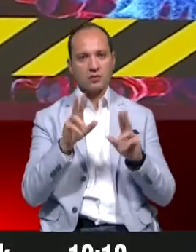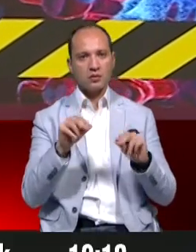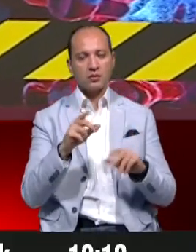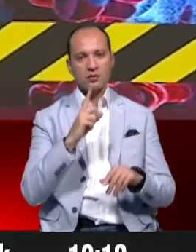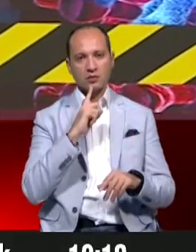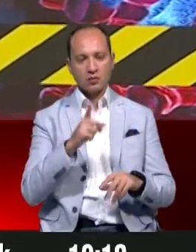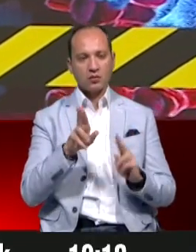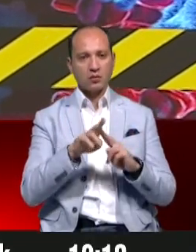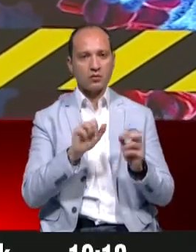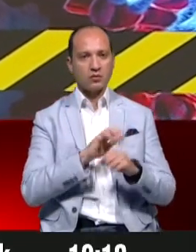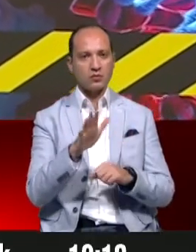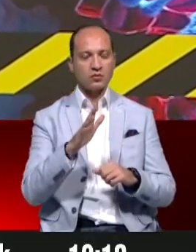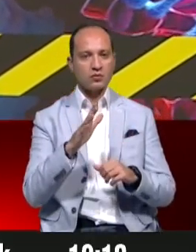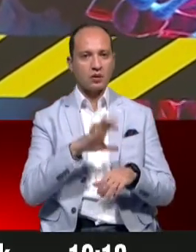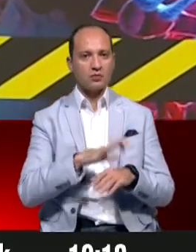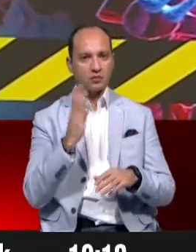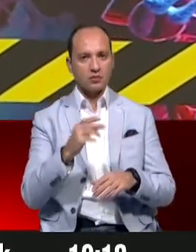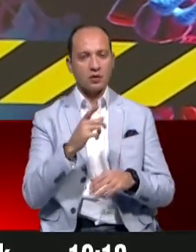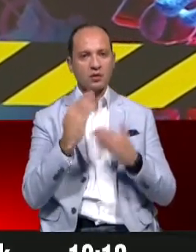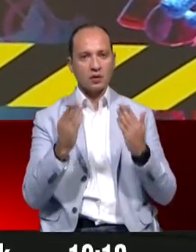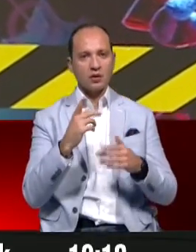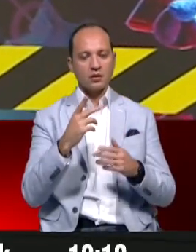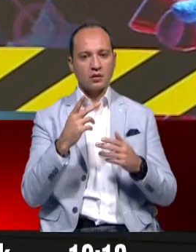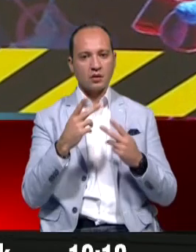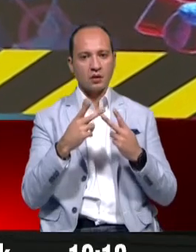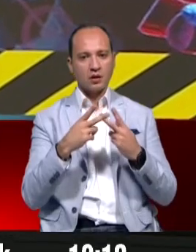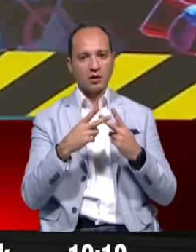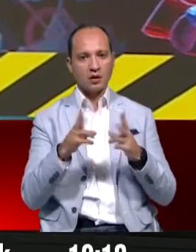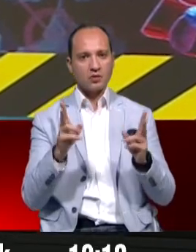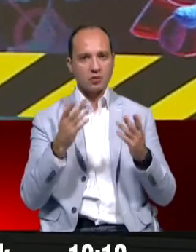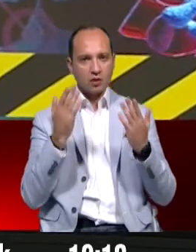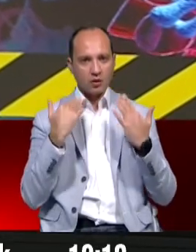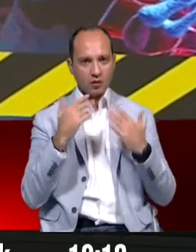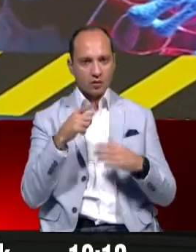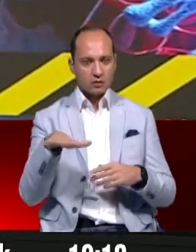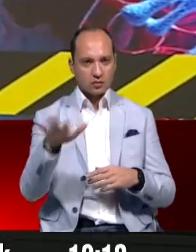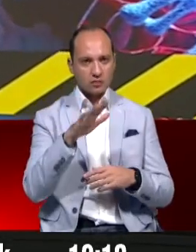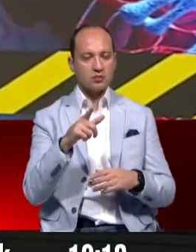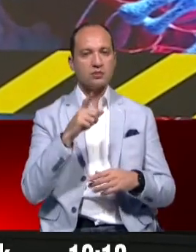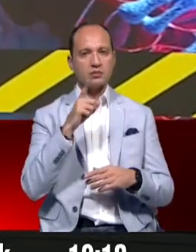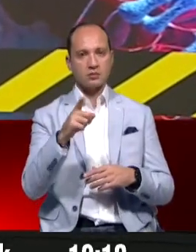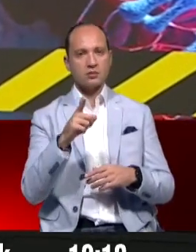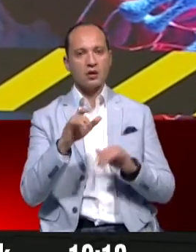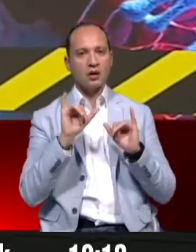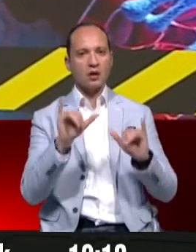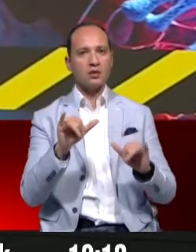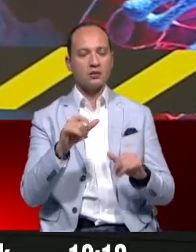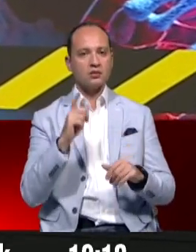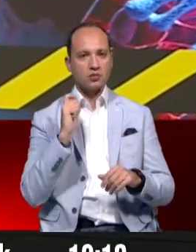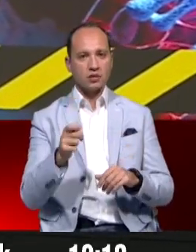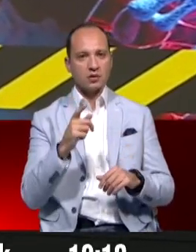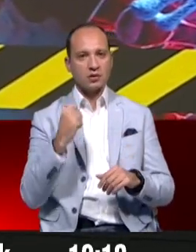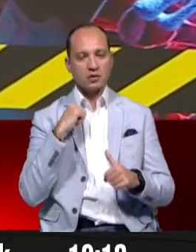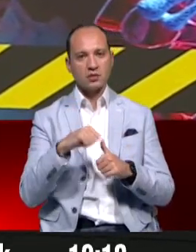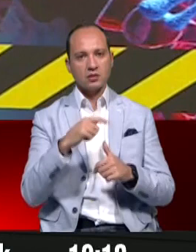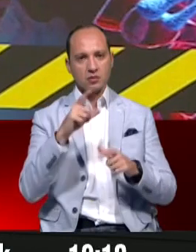sohbet yeterli oluyor koronaya yakalanmaya. Eğer açık havadaysanız aynı koşullarda, yani